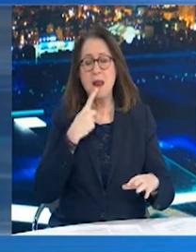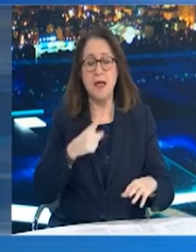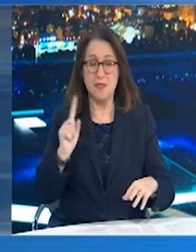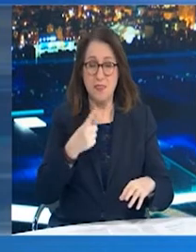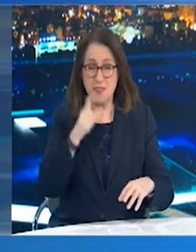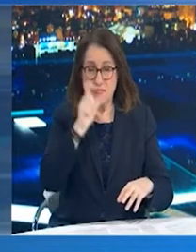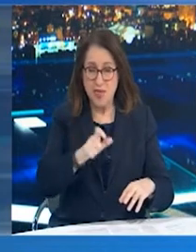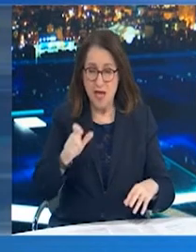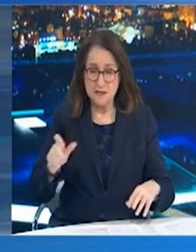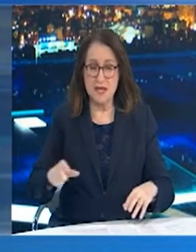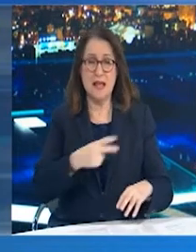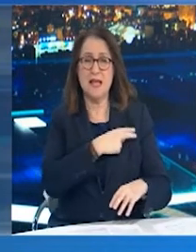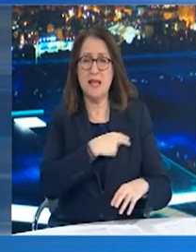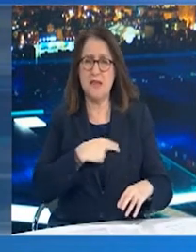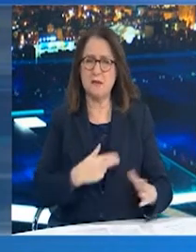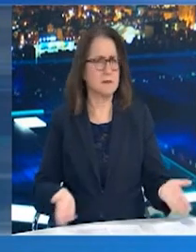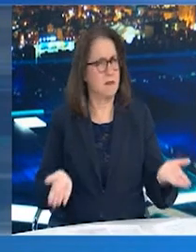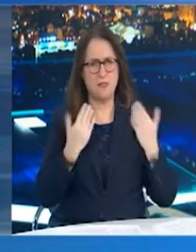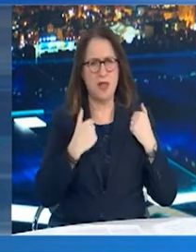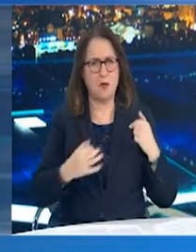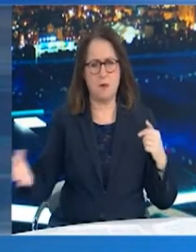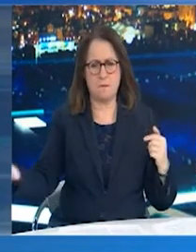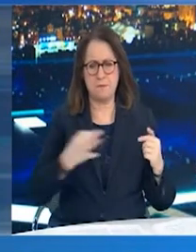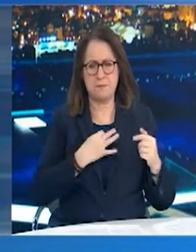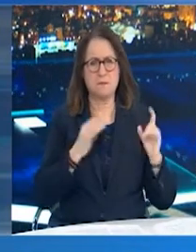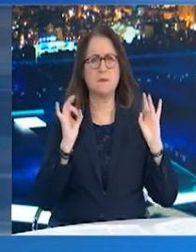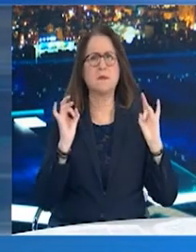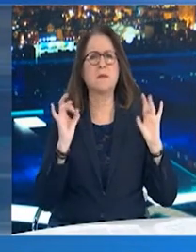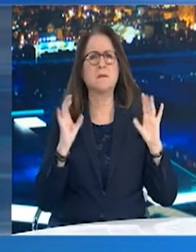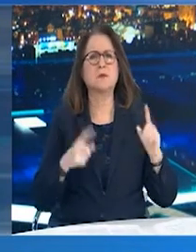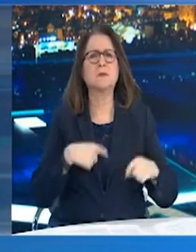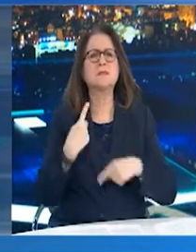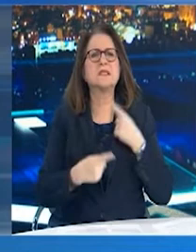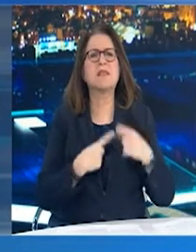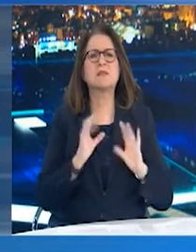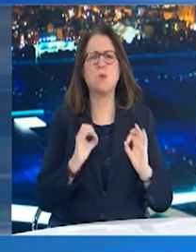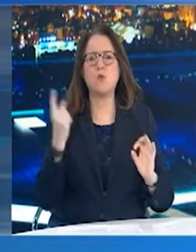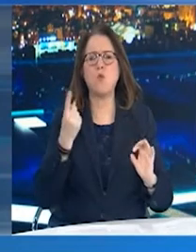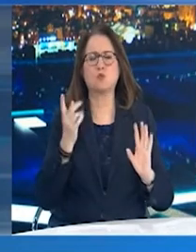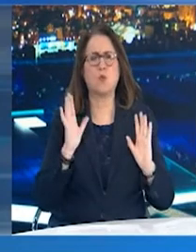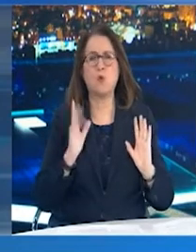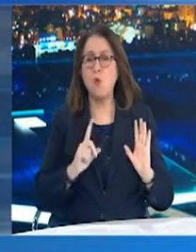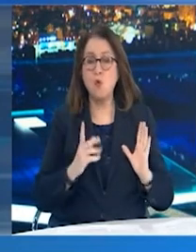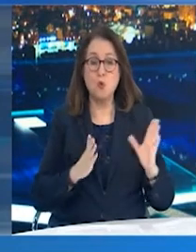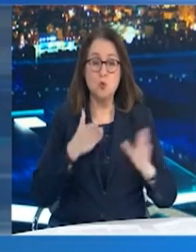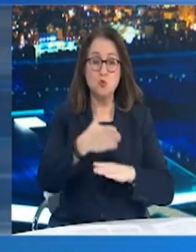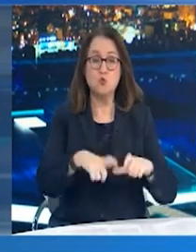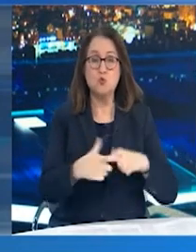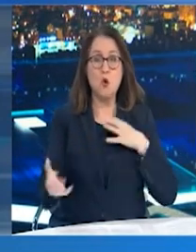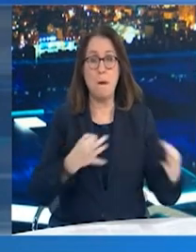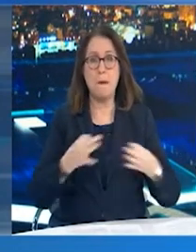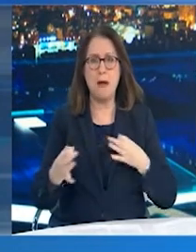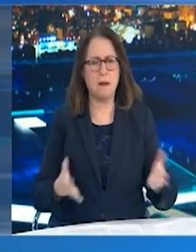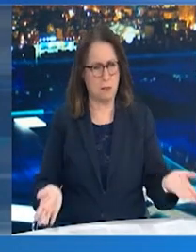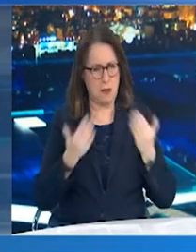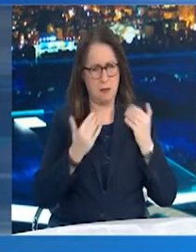και οι καθηγητές δεν έχουν αυξημένο κίνδυνο λίμωξης σε σχέση με το γενικό ενήλικο πληθυσμό. Επίσης, τα δεδομένα του Υπουργείου